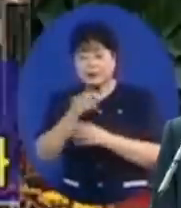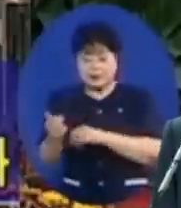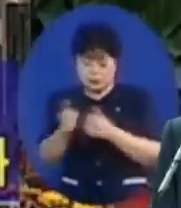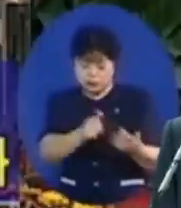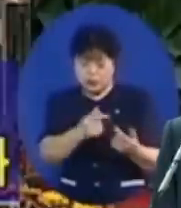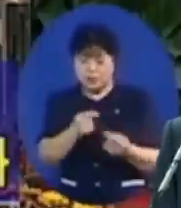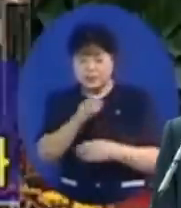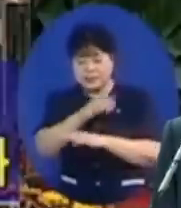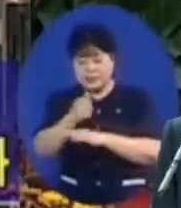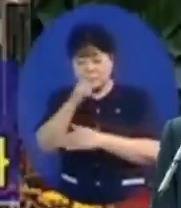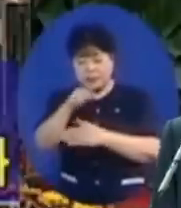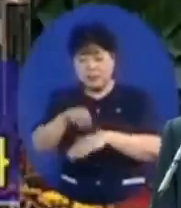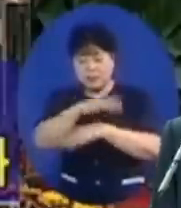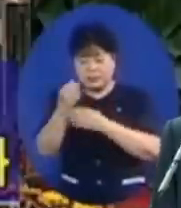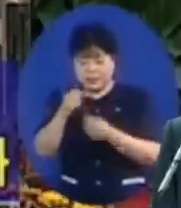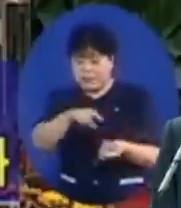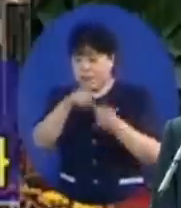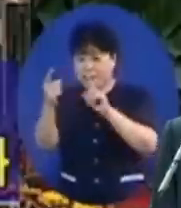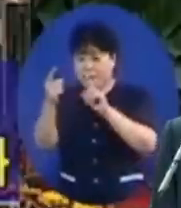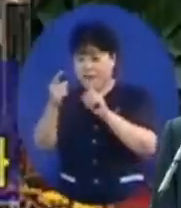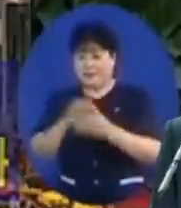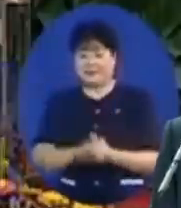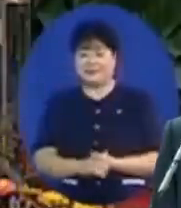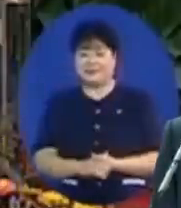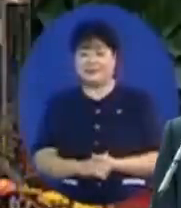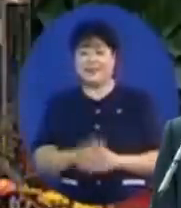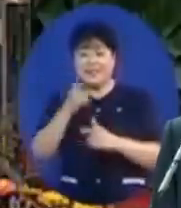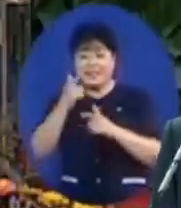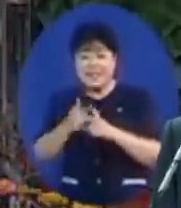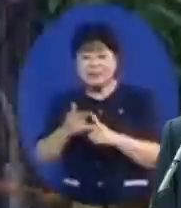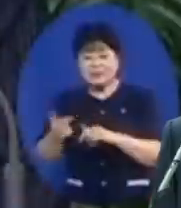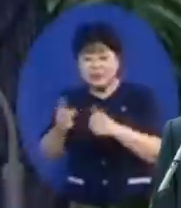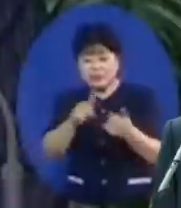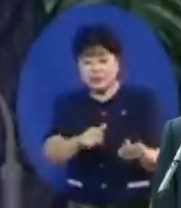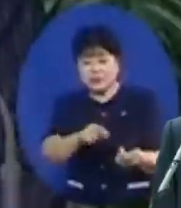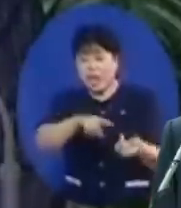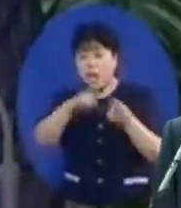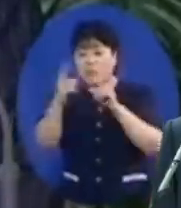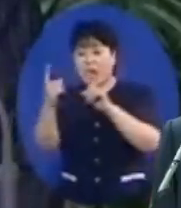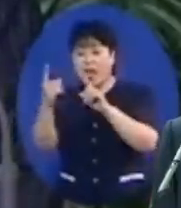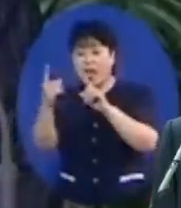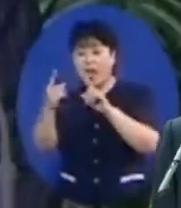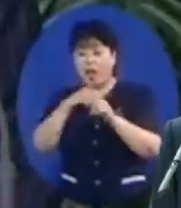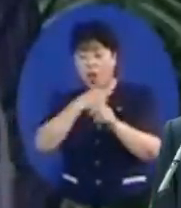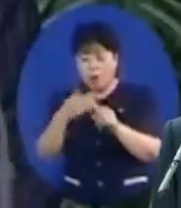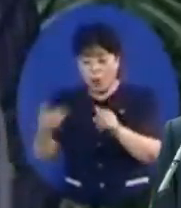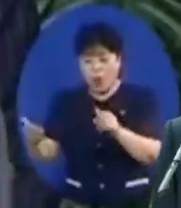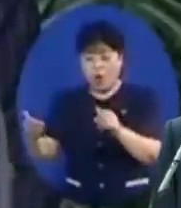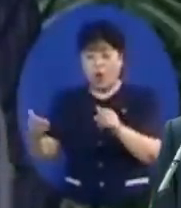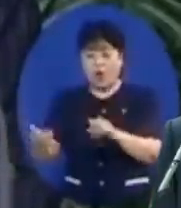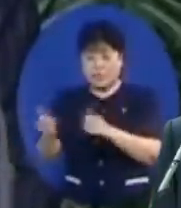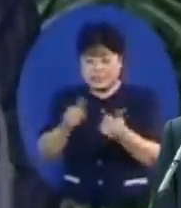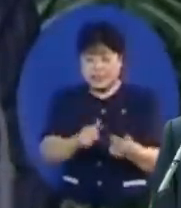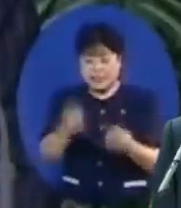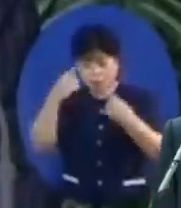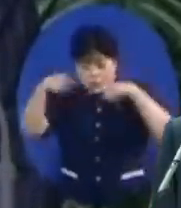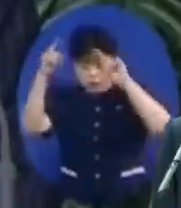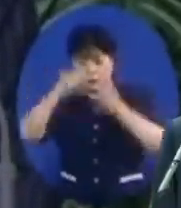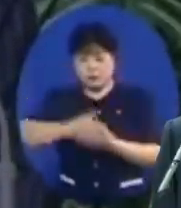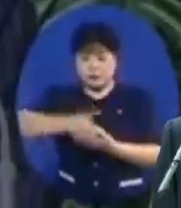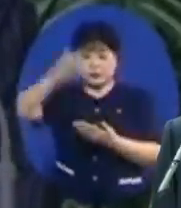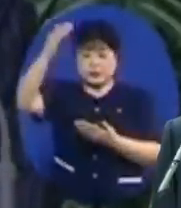같이 그리스도 안에서 모든 사람이 삶을 얻으리라. 예수님이 죽었다가 부활하셨으므로 그 보혈은 사망과 음부를